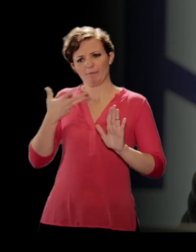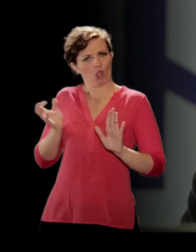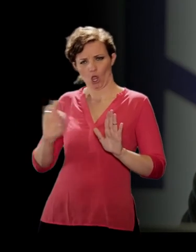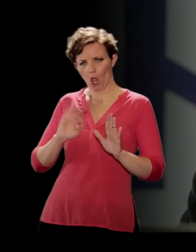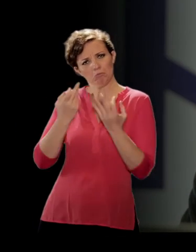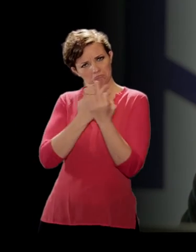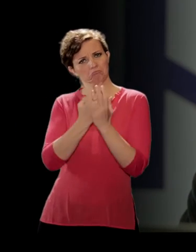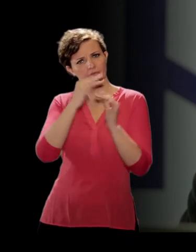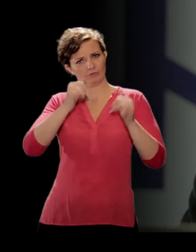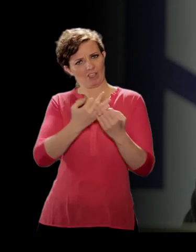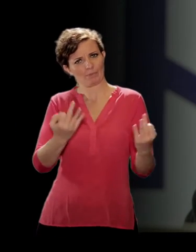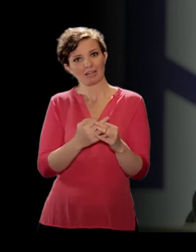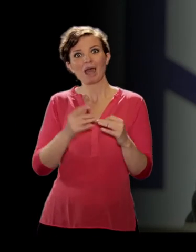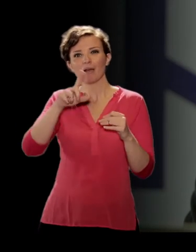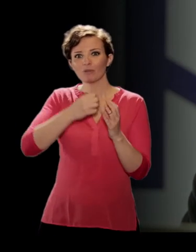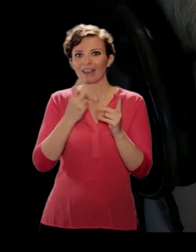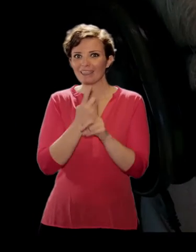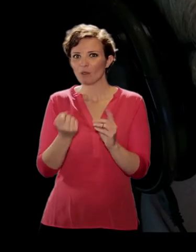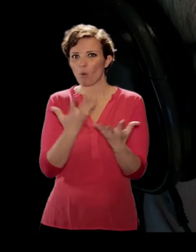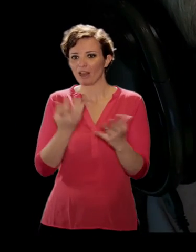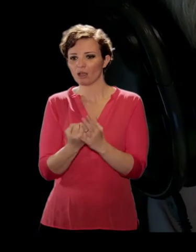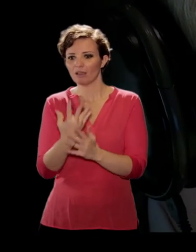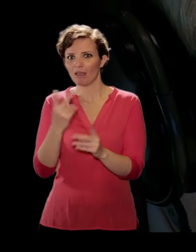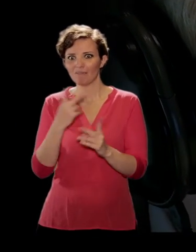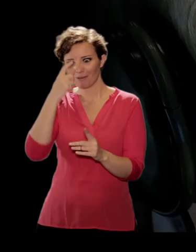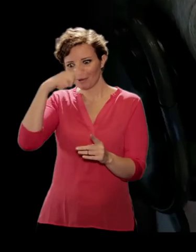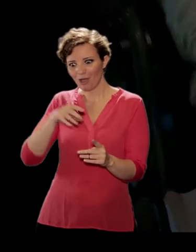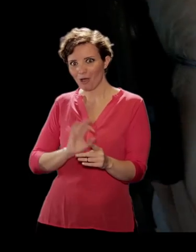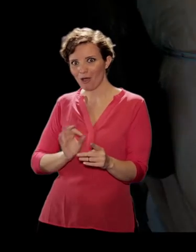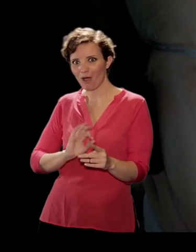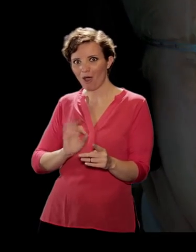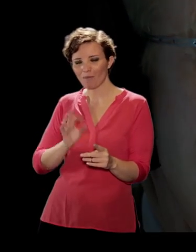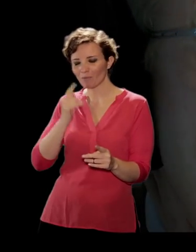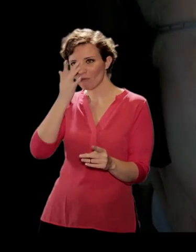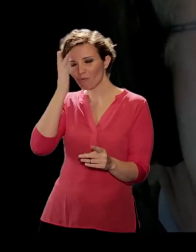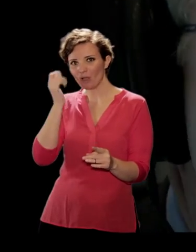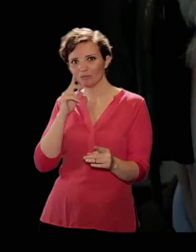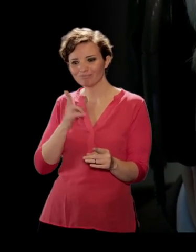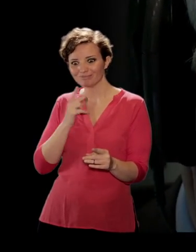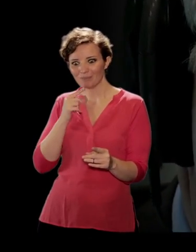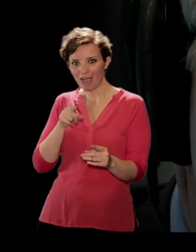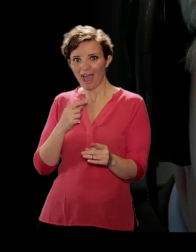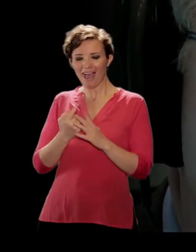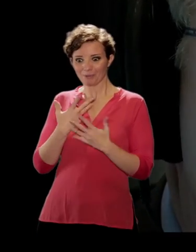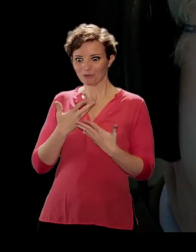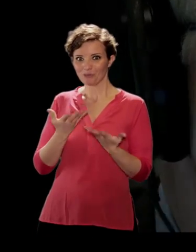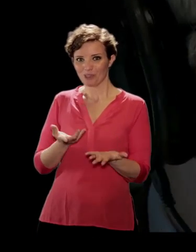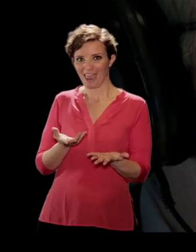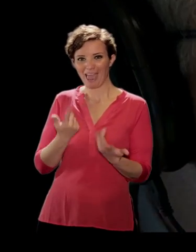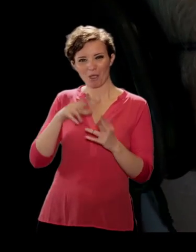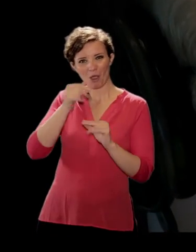che non avremmo immaginato rispetto a tutto quello che noi abbiamo conosciuto in precedenza, la conoscenza che abbiamo.